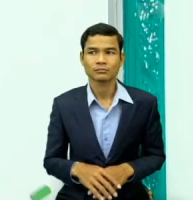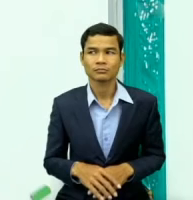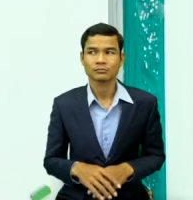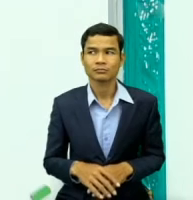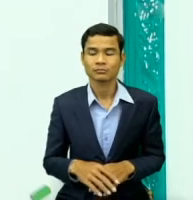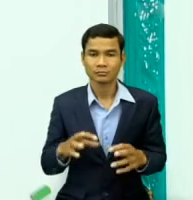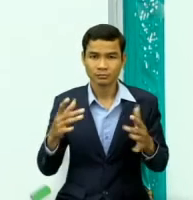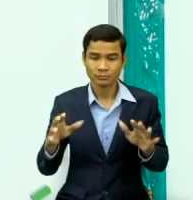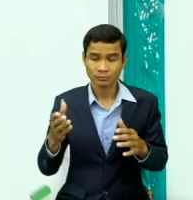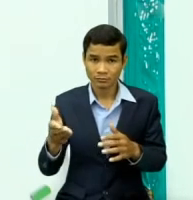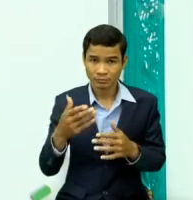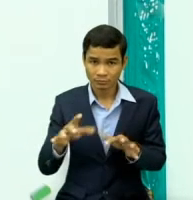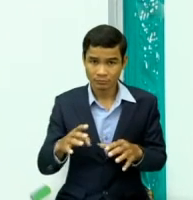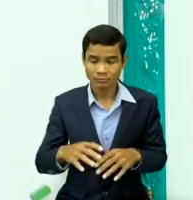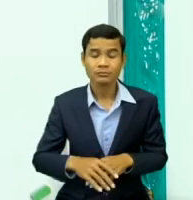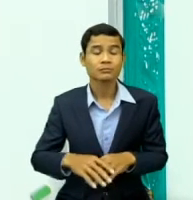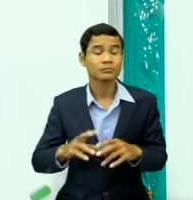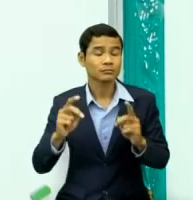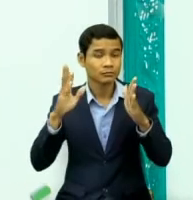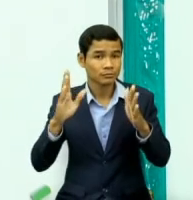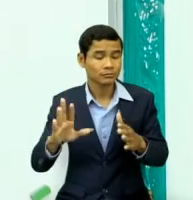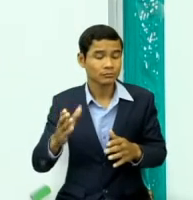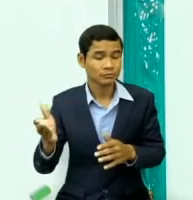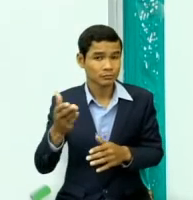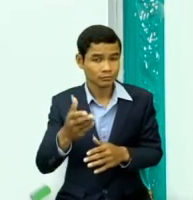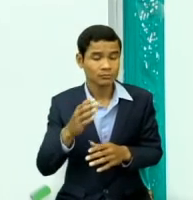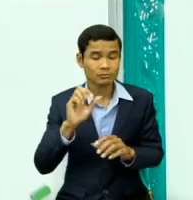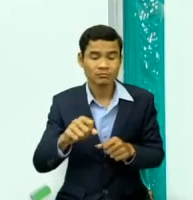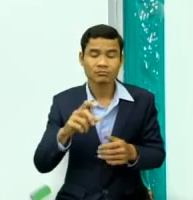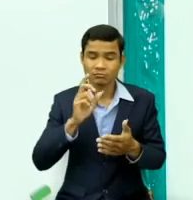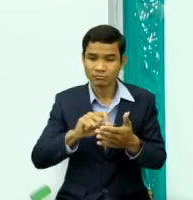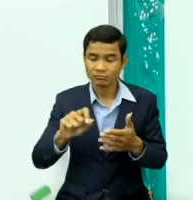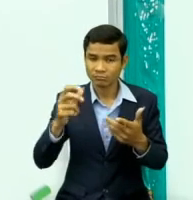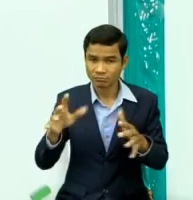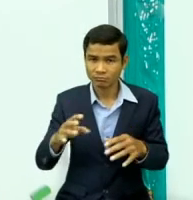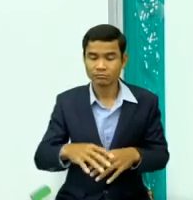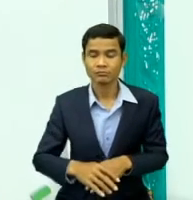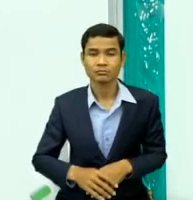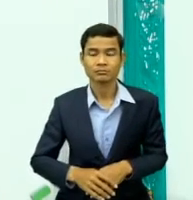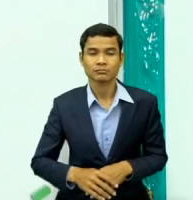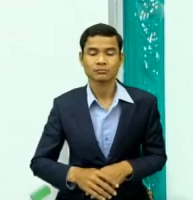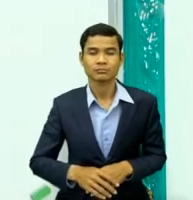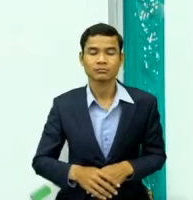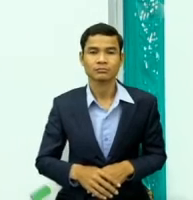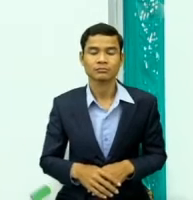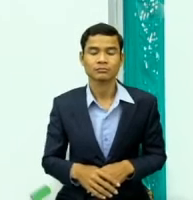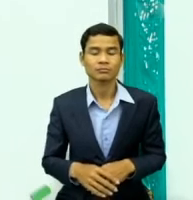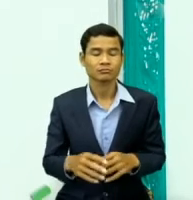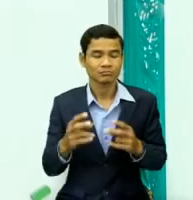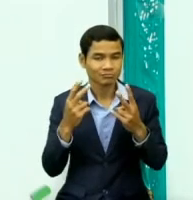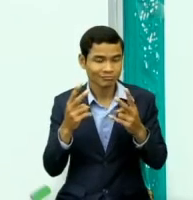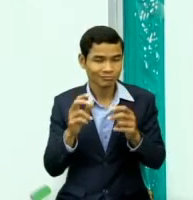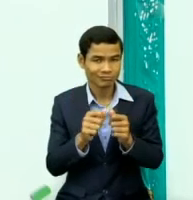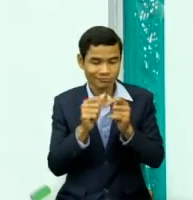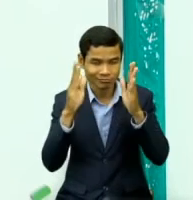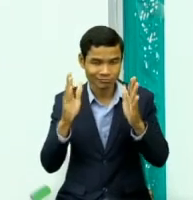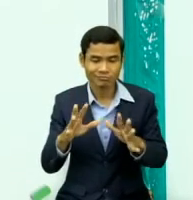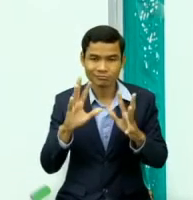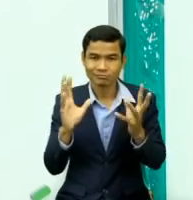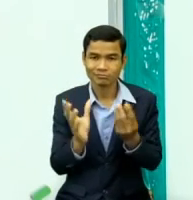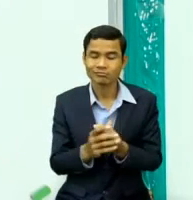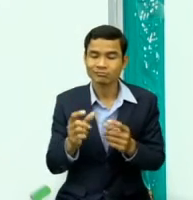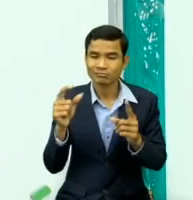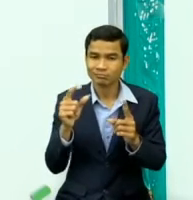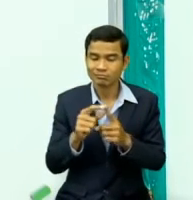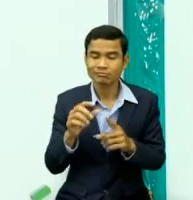cha rì rò hai con cha nè kêu kêu tha con sẽ say bán rì rò hai nè con cha tìm tật chỉ mùi nè kêu tiếng ạc ní chỉ mùi